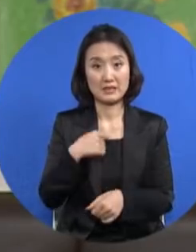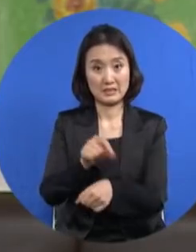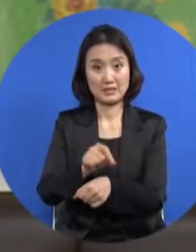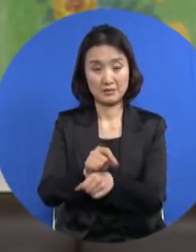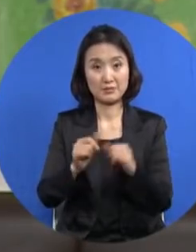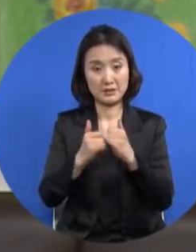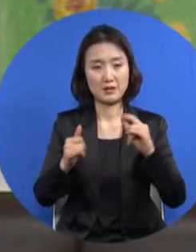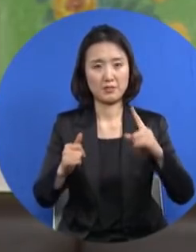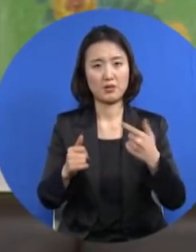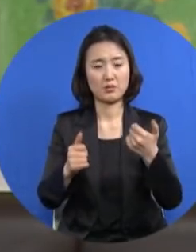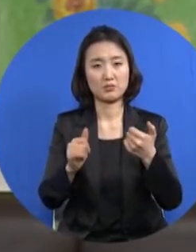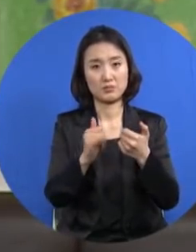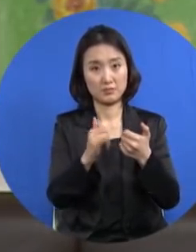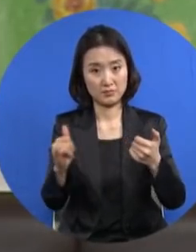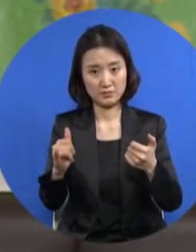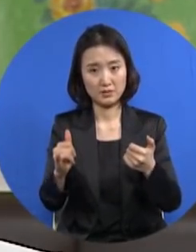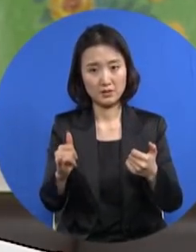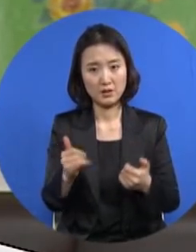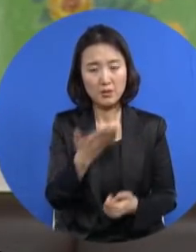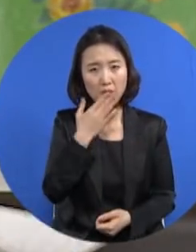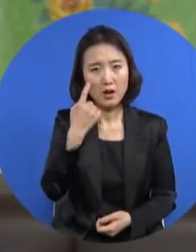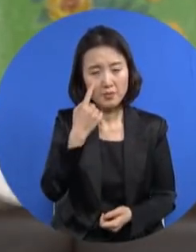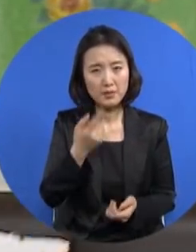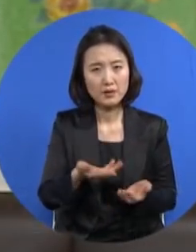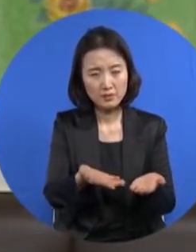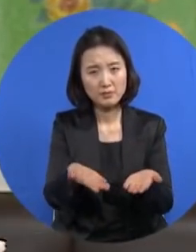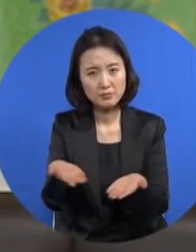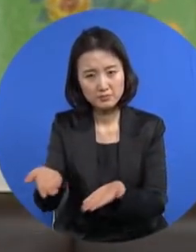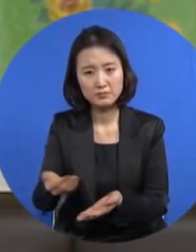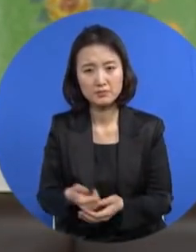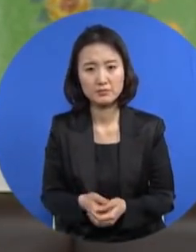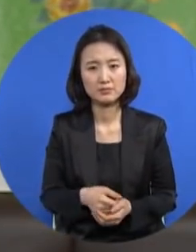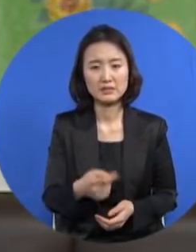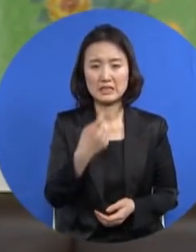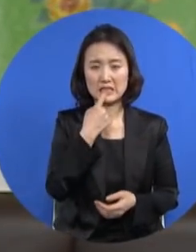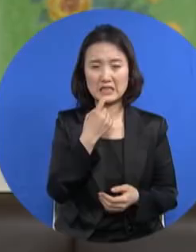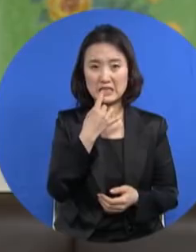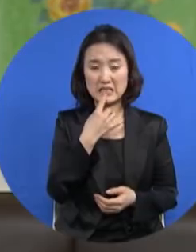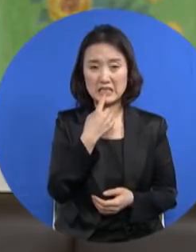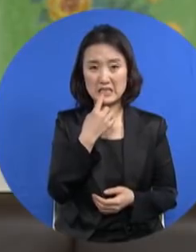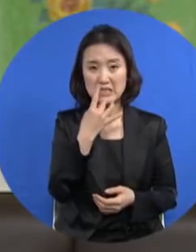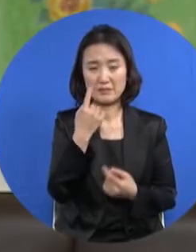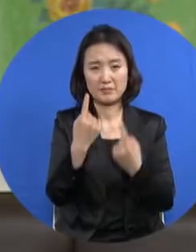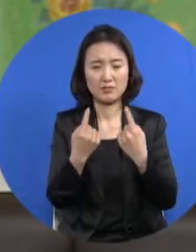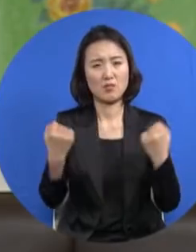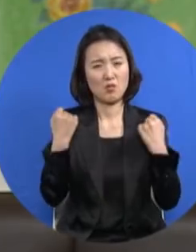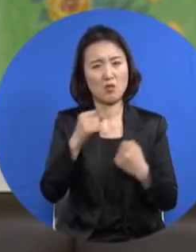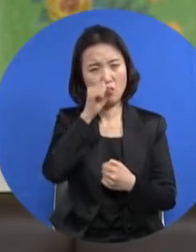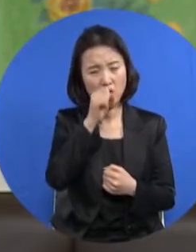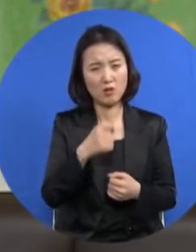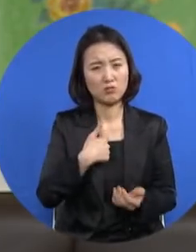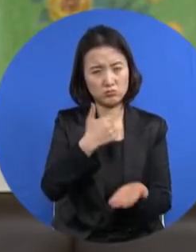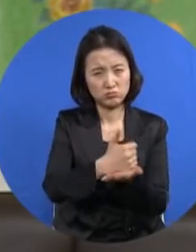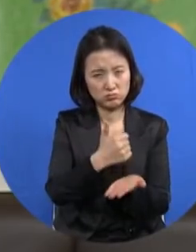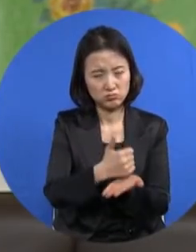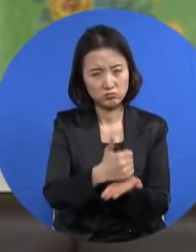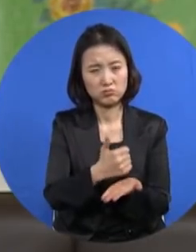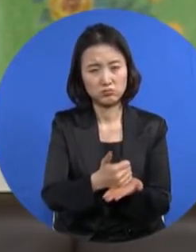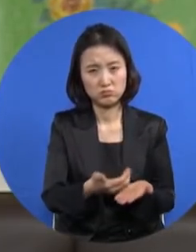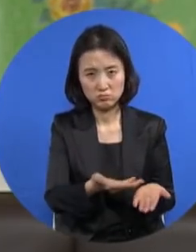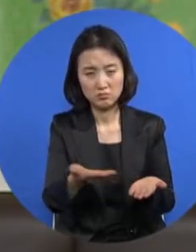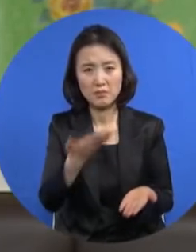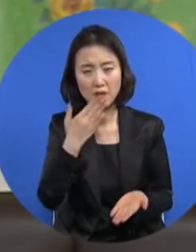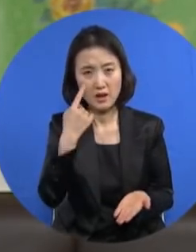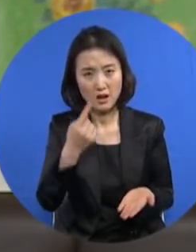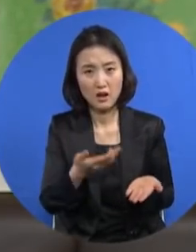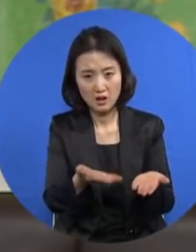정도 되거든요. 그 친구들한테 좀 먹어봐. 이게 하얀 쌀보다 건강에 좋아. 그래서 하얀 쌀보다 건강에